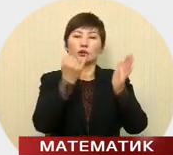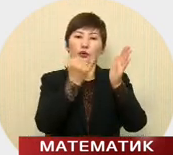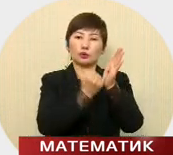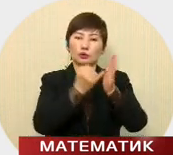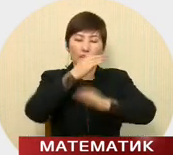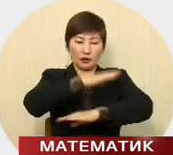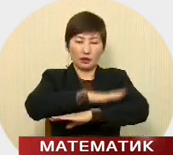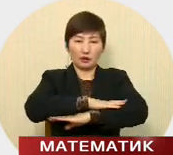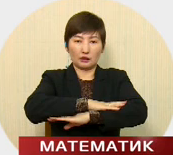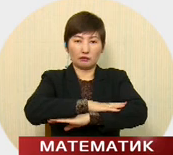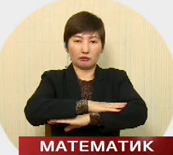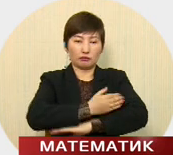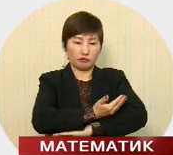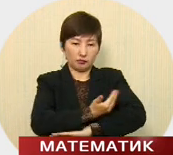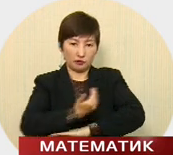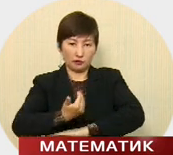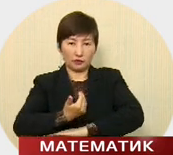болоо.